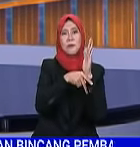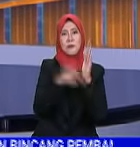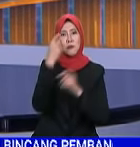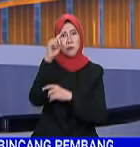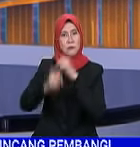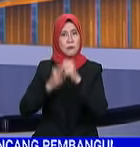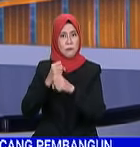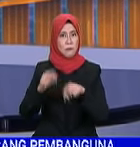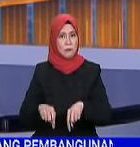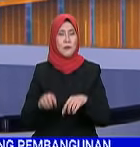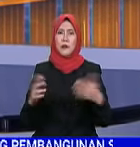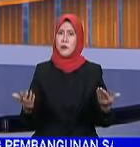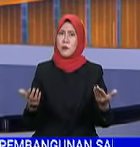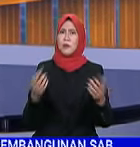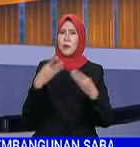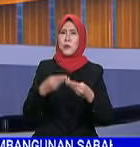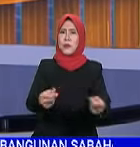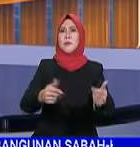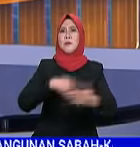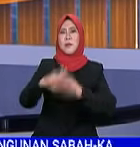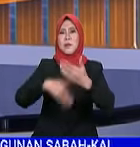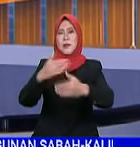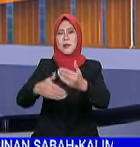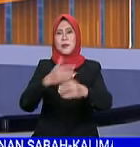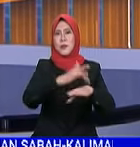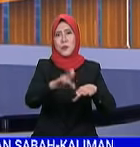tahun ini. Langkah berkenaan bagi melancarkan proses